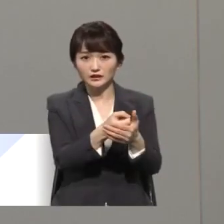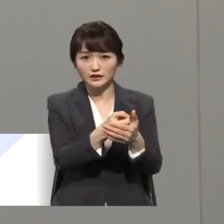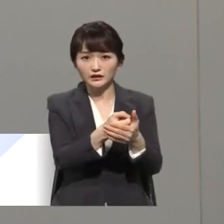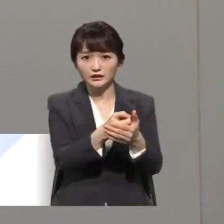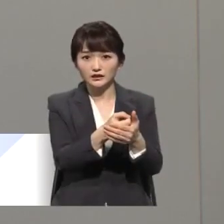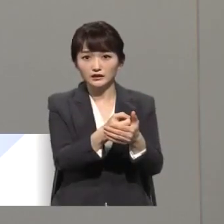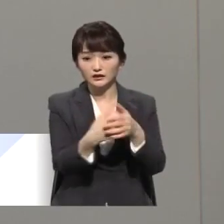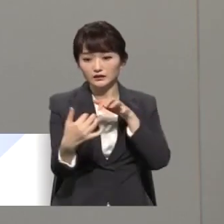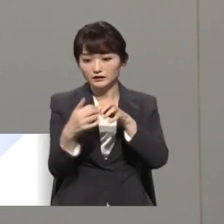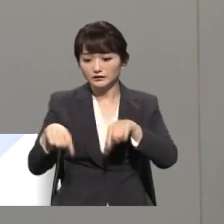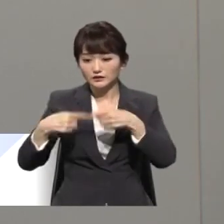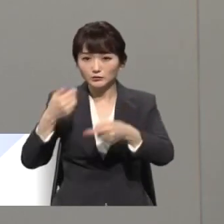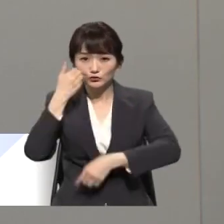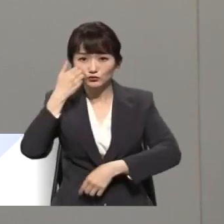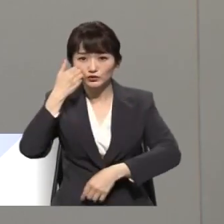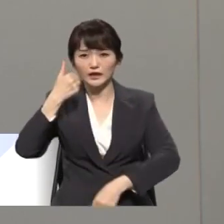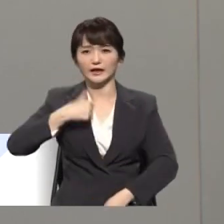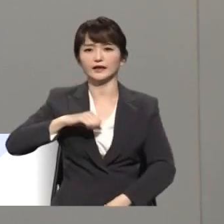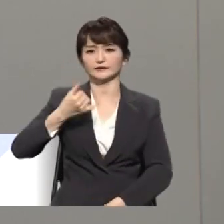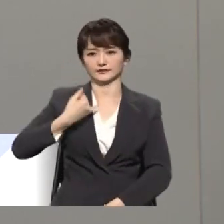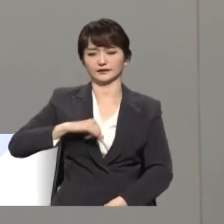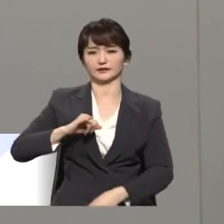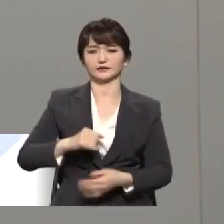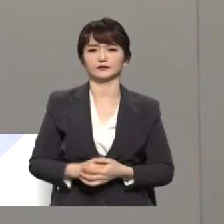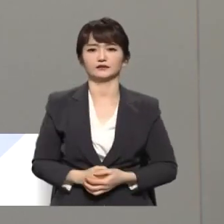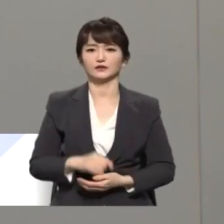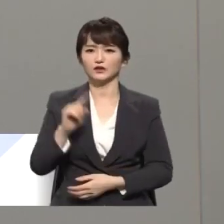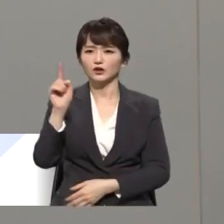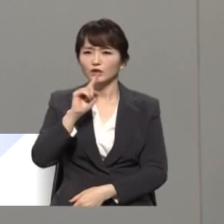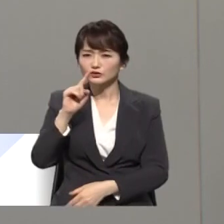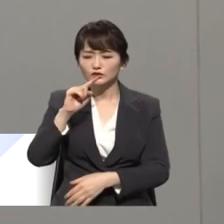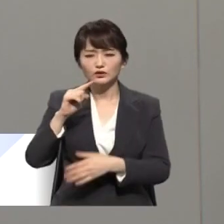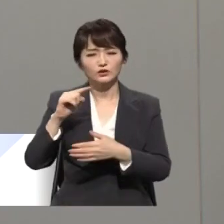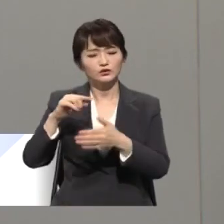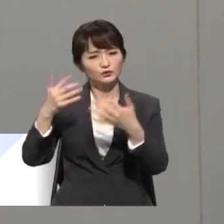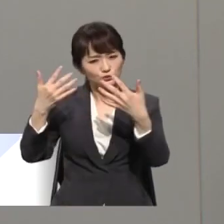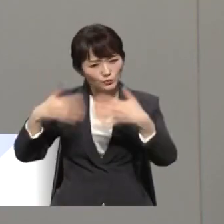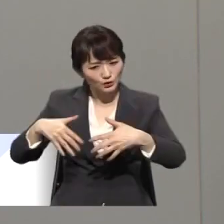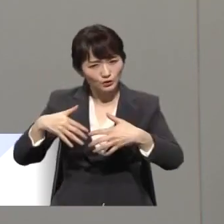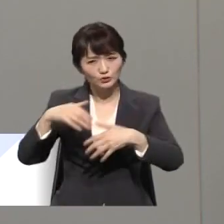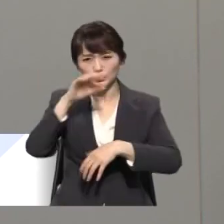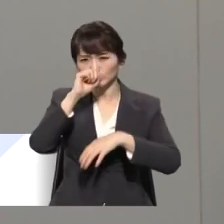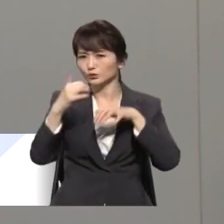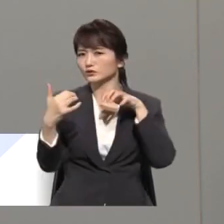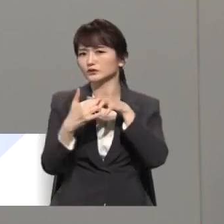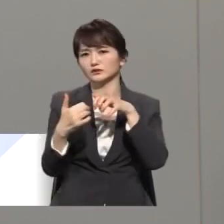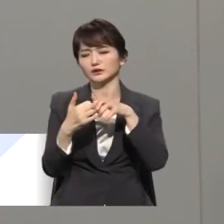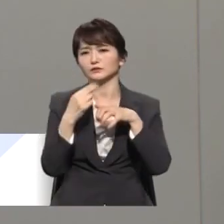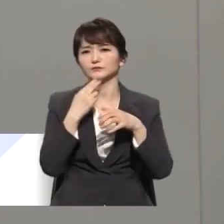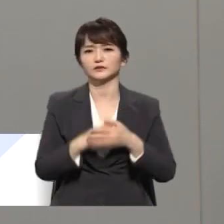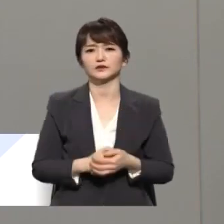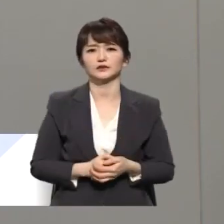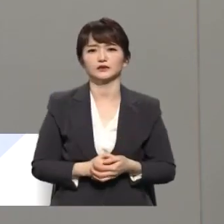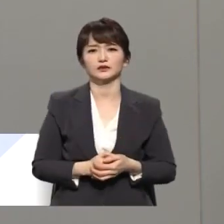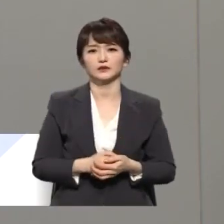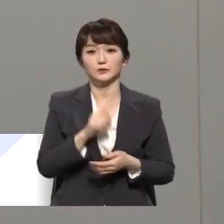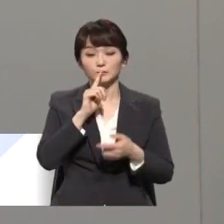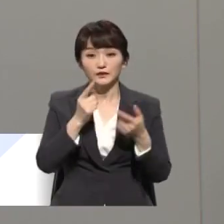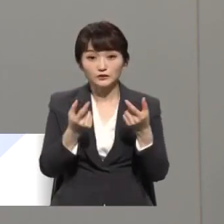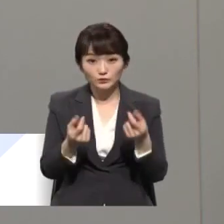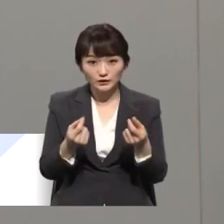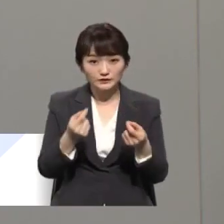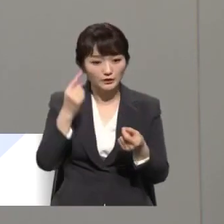우리 아들 딸입니다 어떠한 경우에도 좋은 전쟁이 없습니다 마찬가지로 나쁜 평화는 없습니다